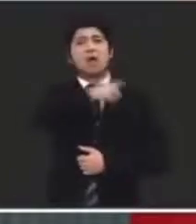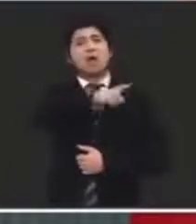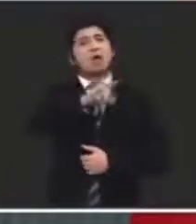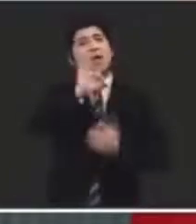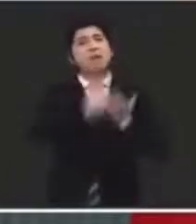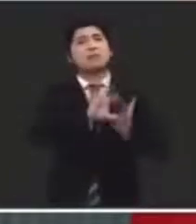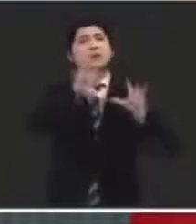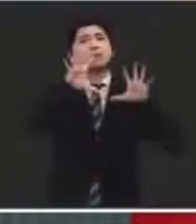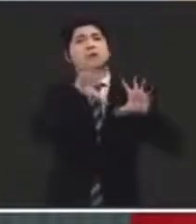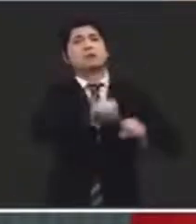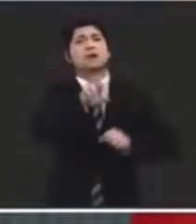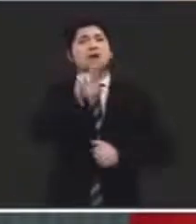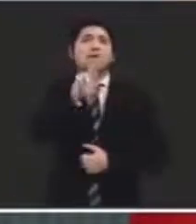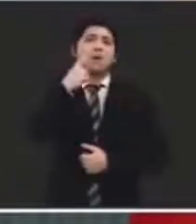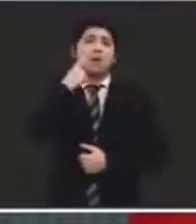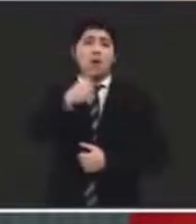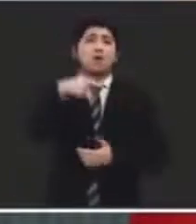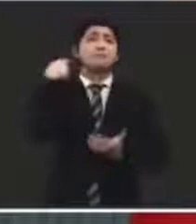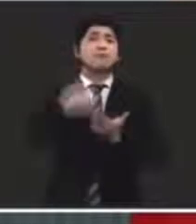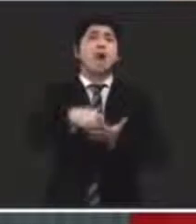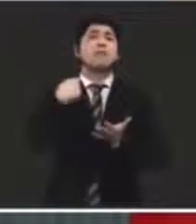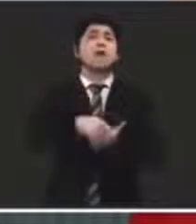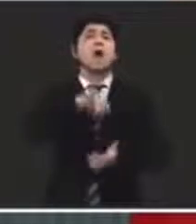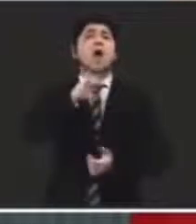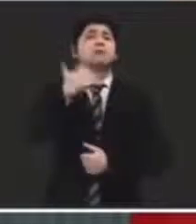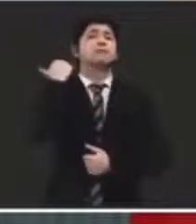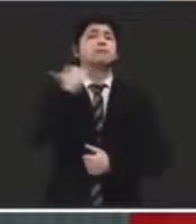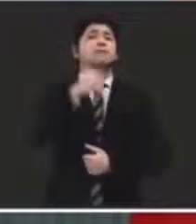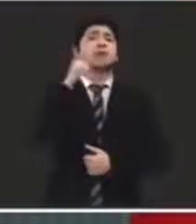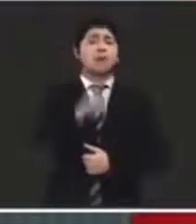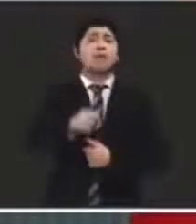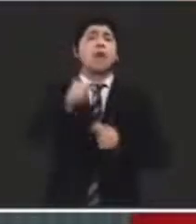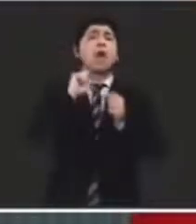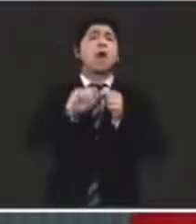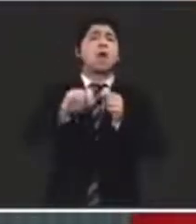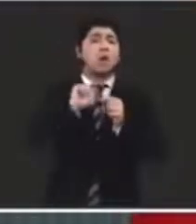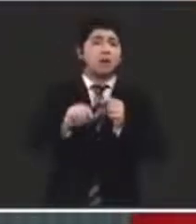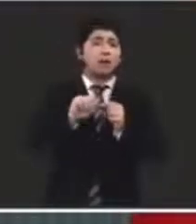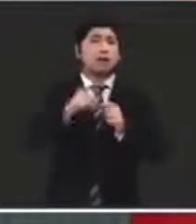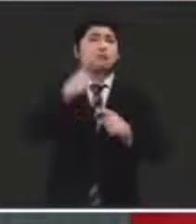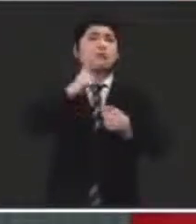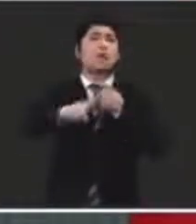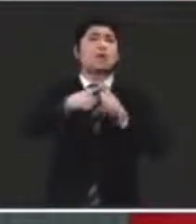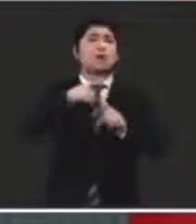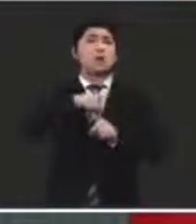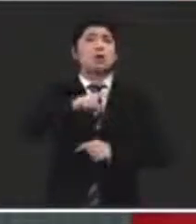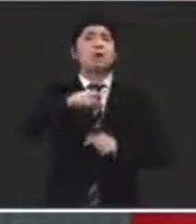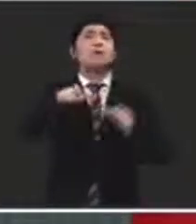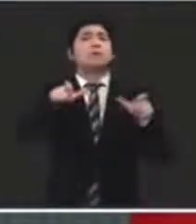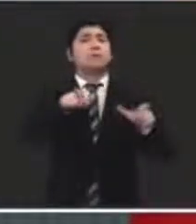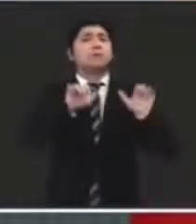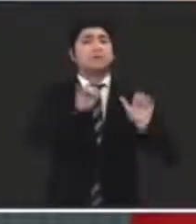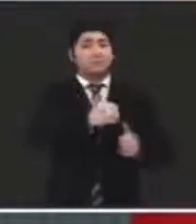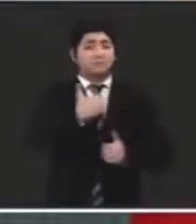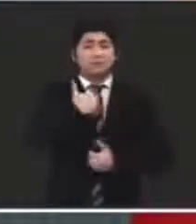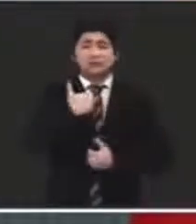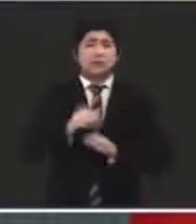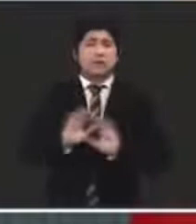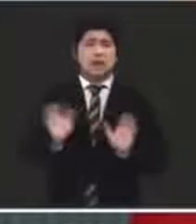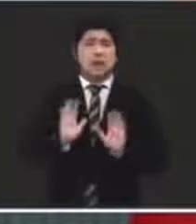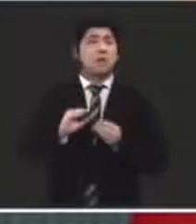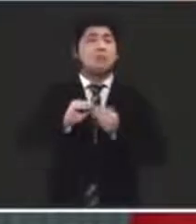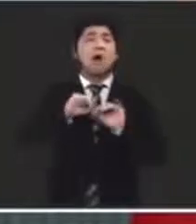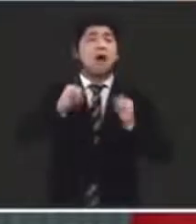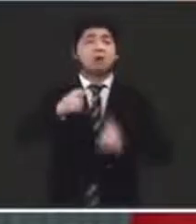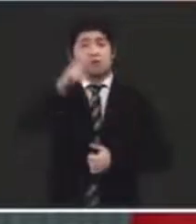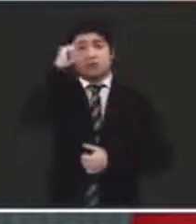alan Bedeli mutlaka ödetilecek ekonomik ve siyasi angajmanlar bizi değil asıl